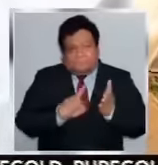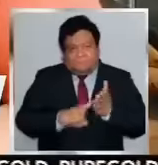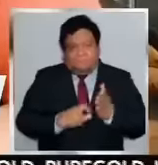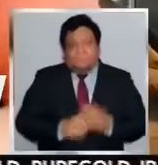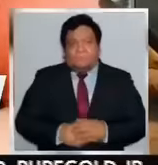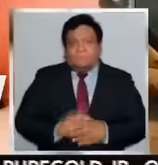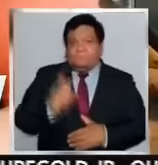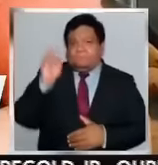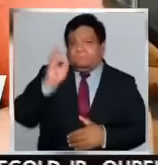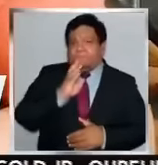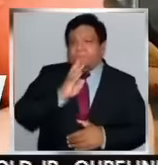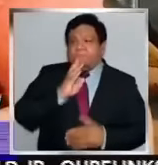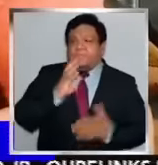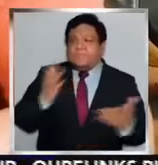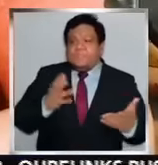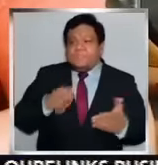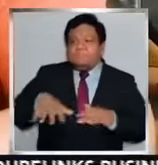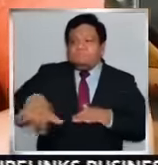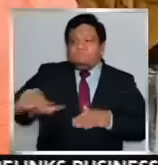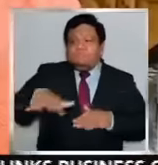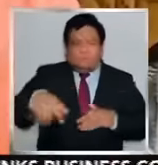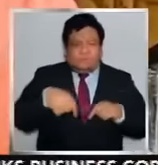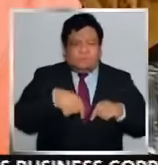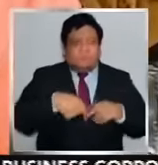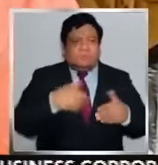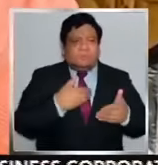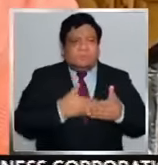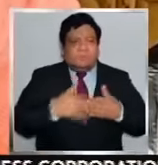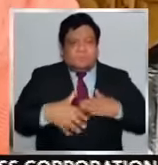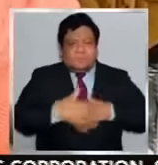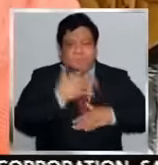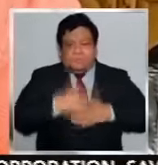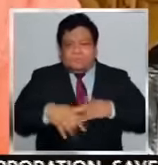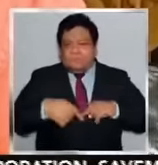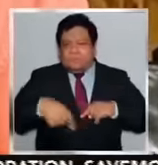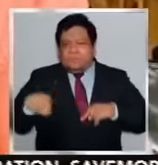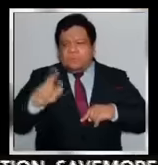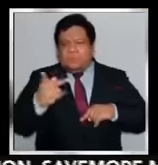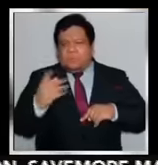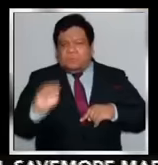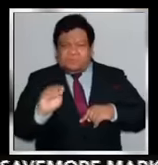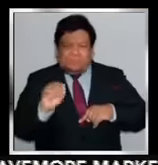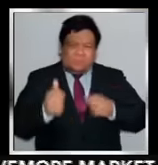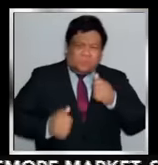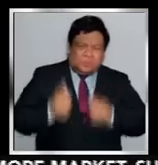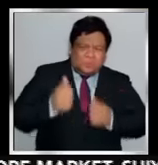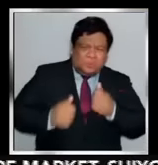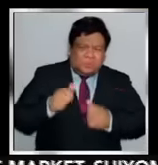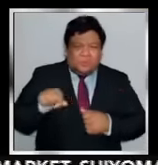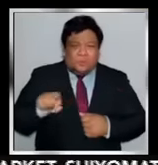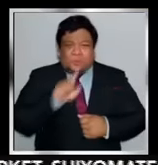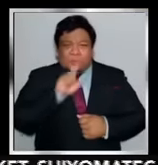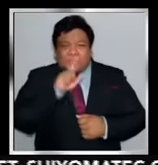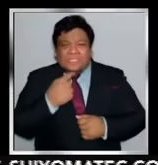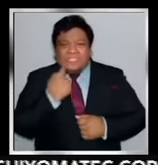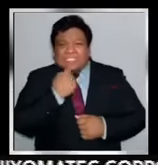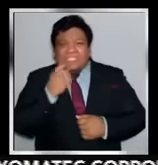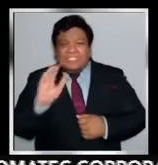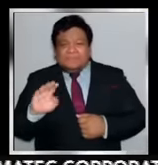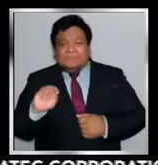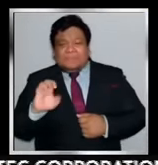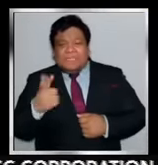were like a kilometer away from the coastal area. It is very difficult to identify whether these are teeth of Megalodon or